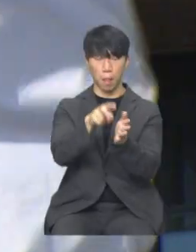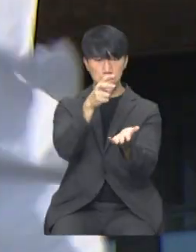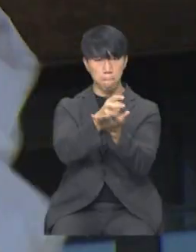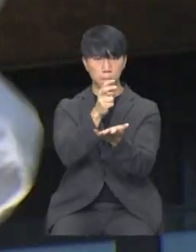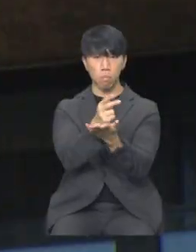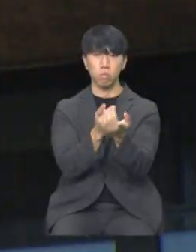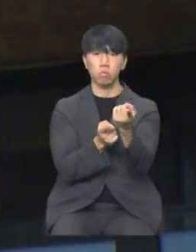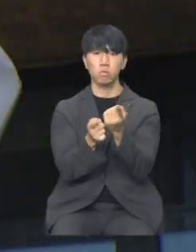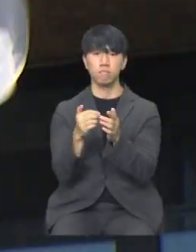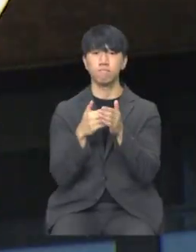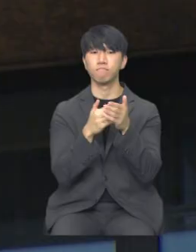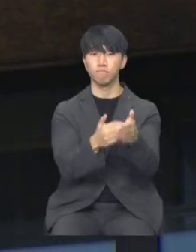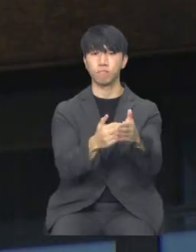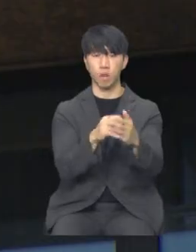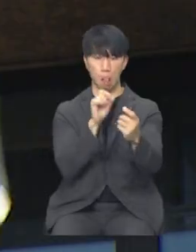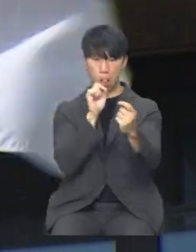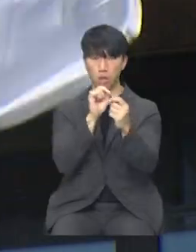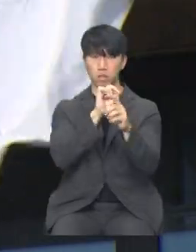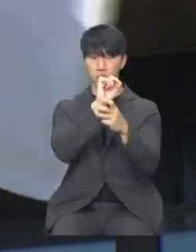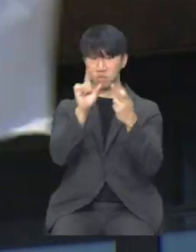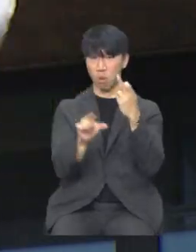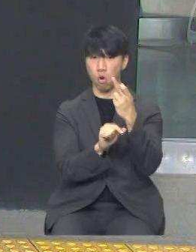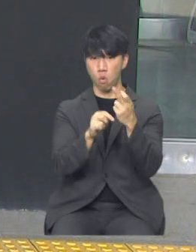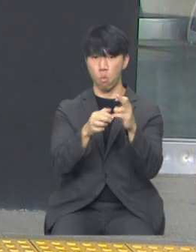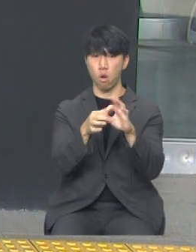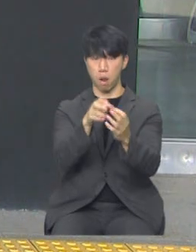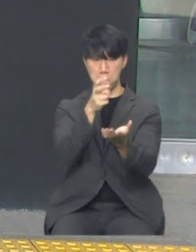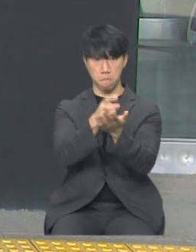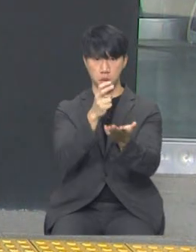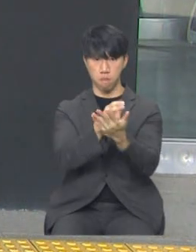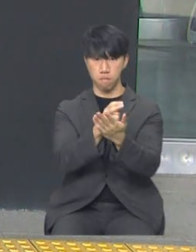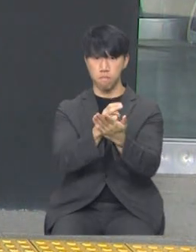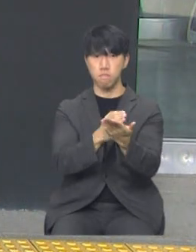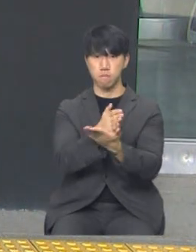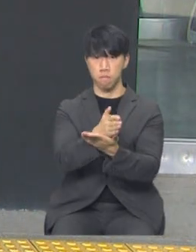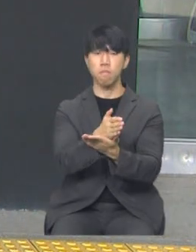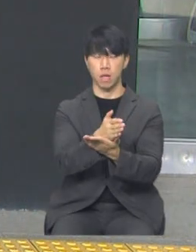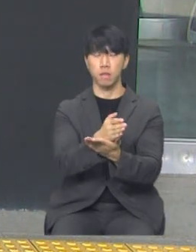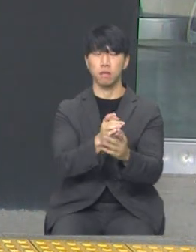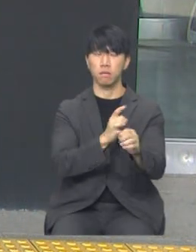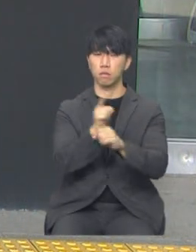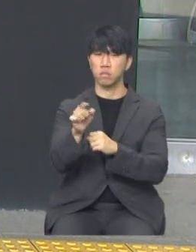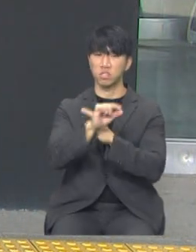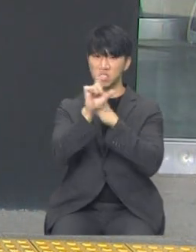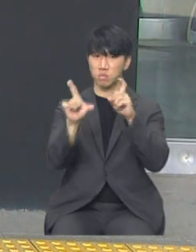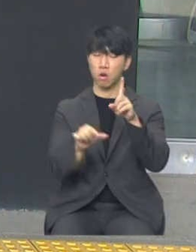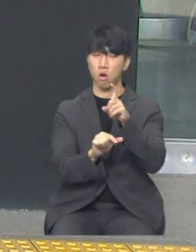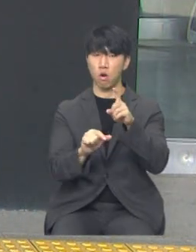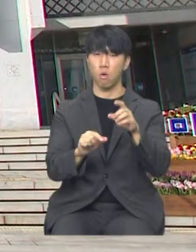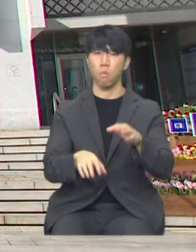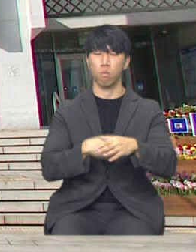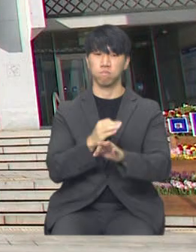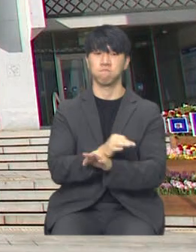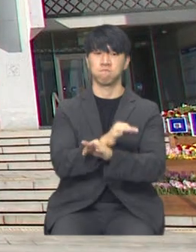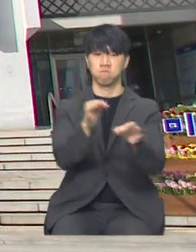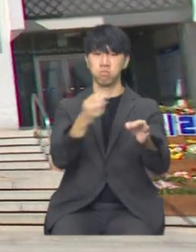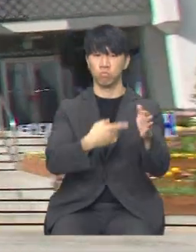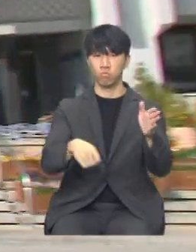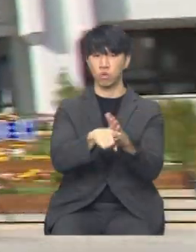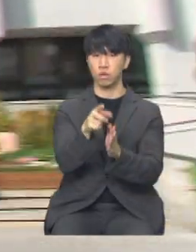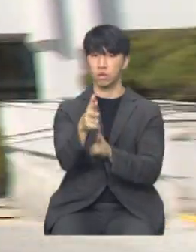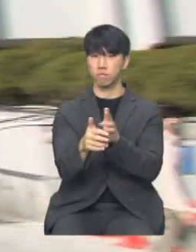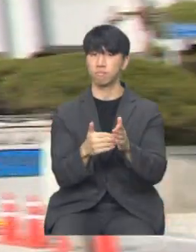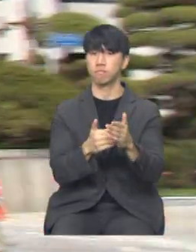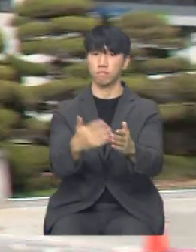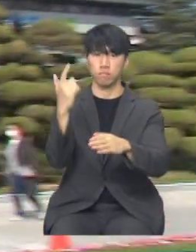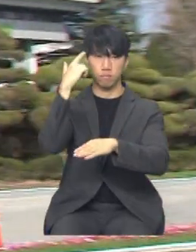추진하고 있습니다. 오는 12월 관련 조례가 통과하면 내년 11월 일괄 지급을 목표로 사업을 진행한다는